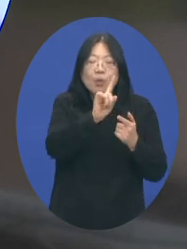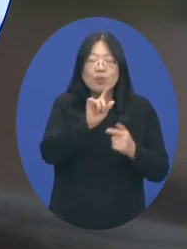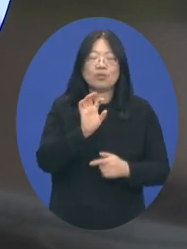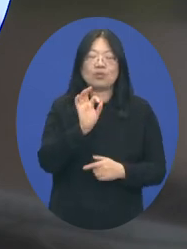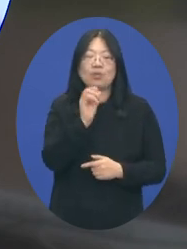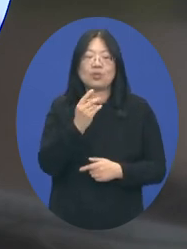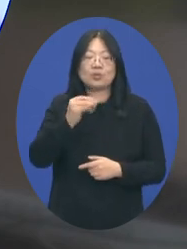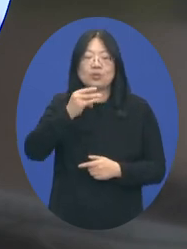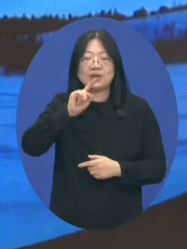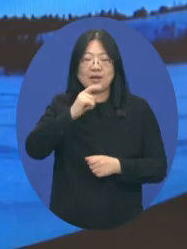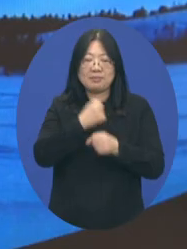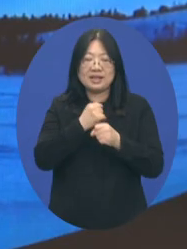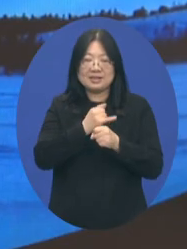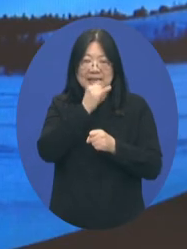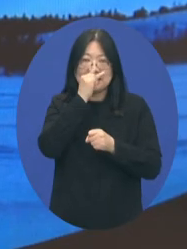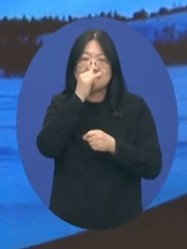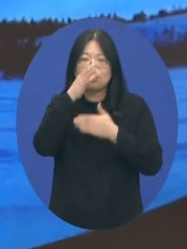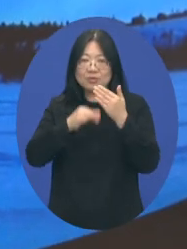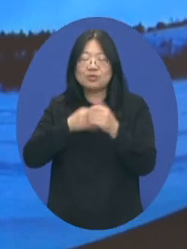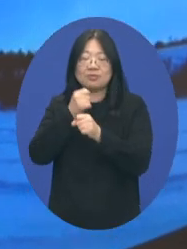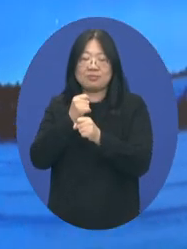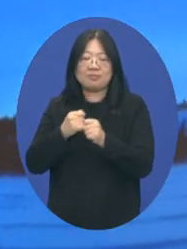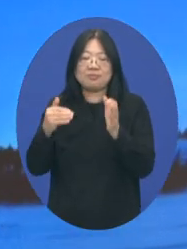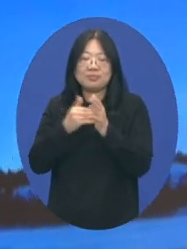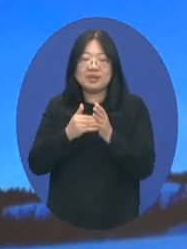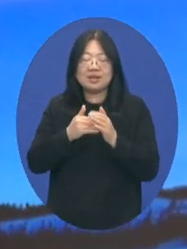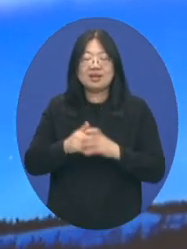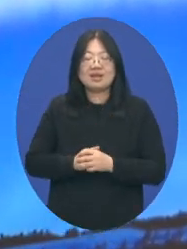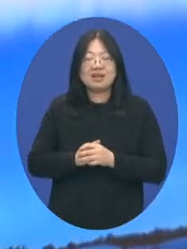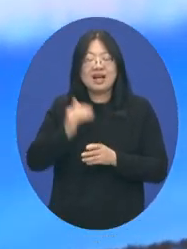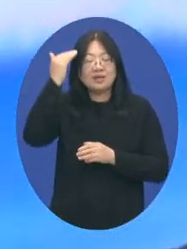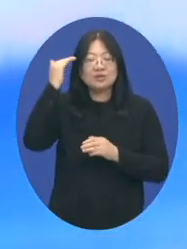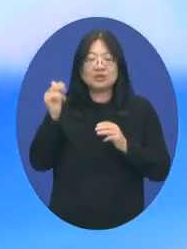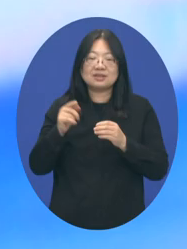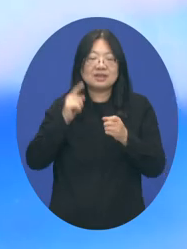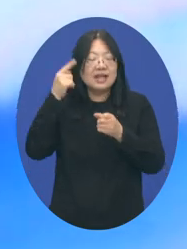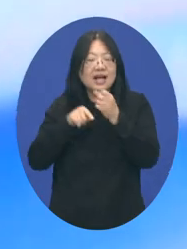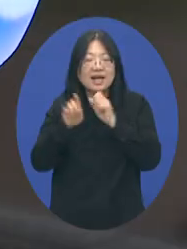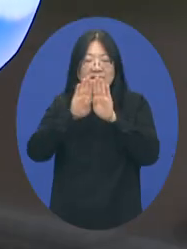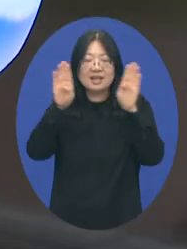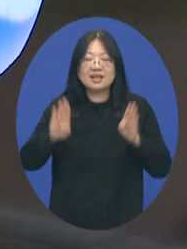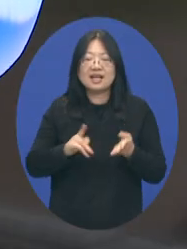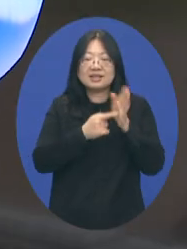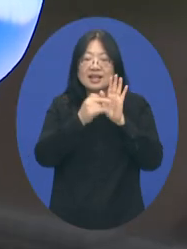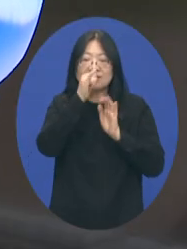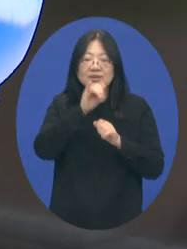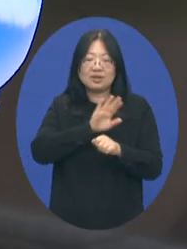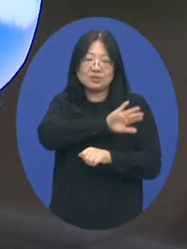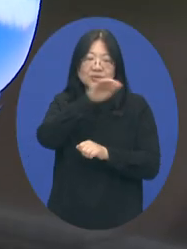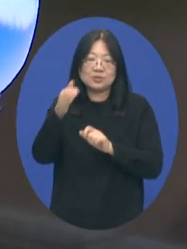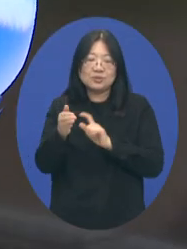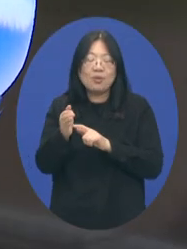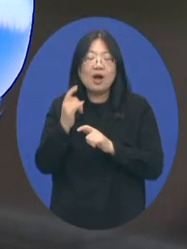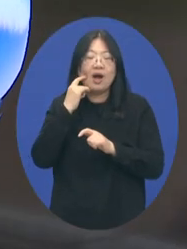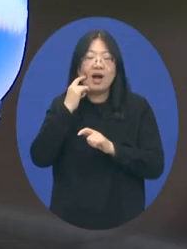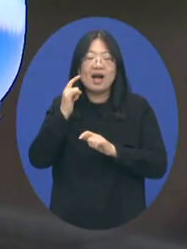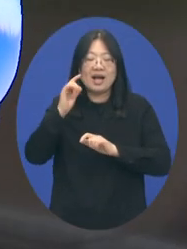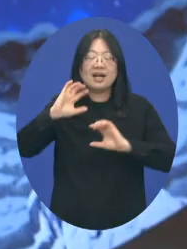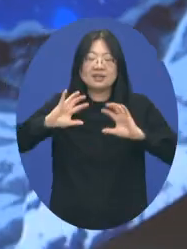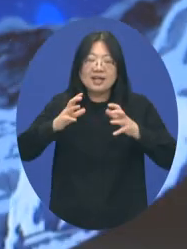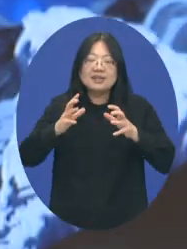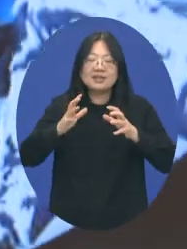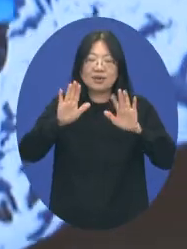과학적인 원리를 배울 수 있는 몰입형 콘텐츠를 만들었습니다. 국내 과학관과 박물관을 겨냥한 도움스크린용 가상현실